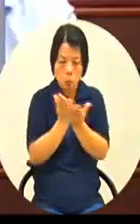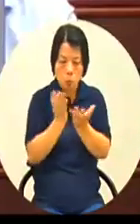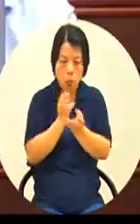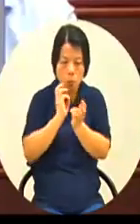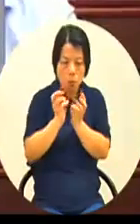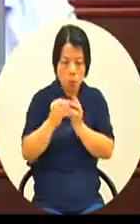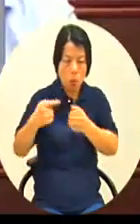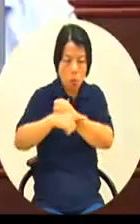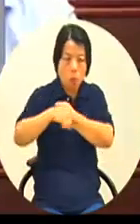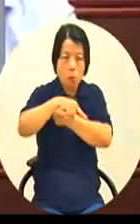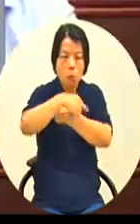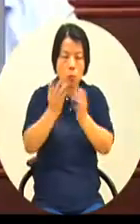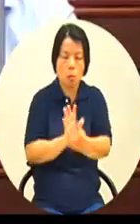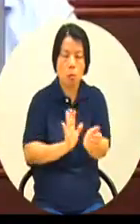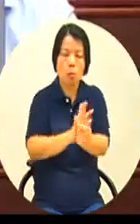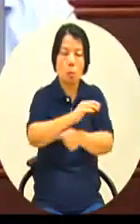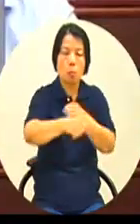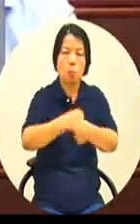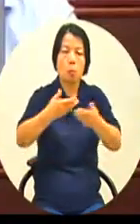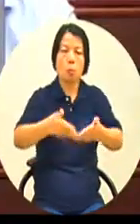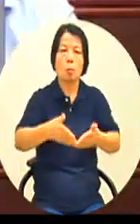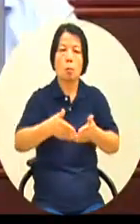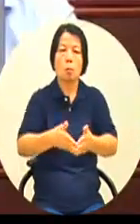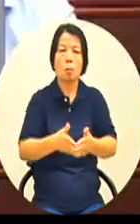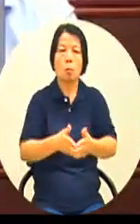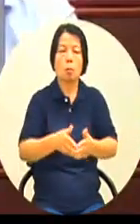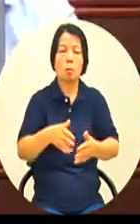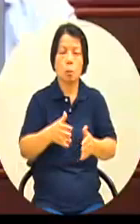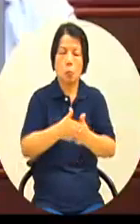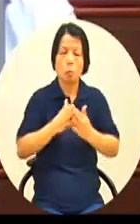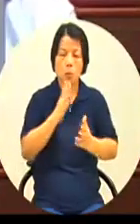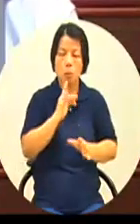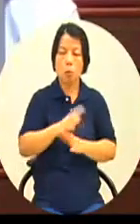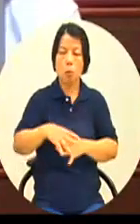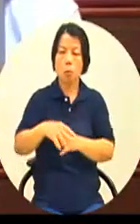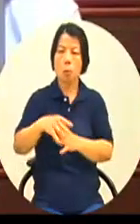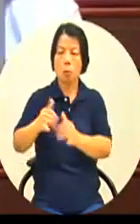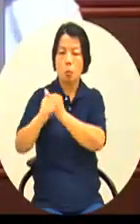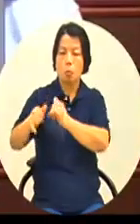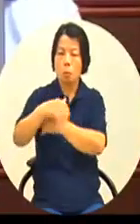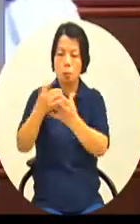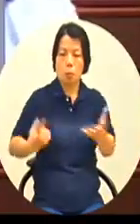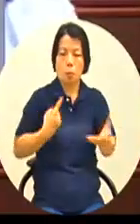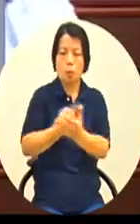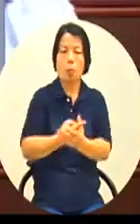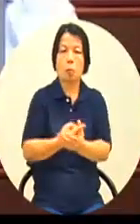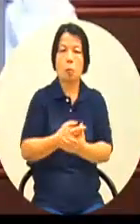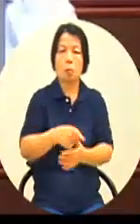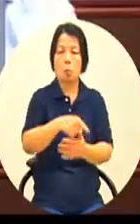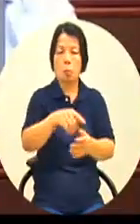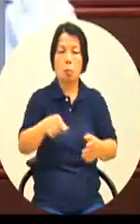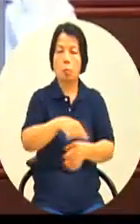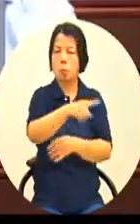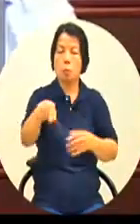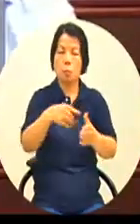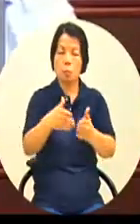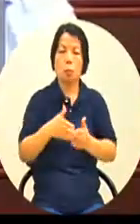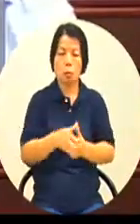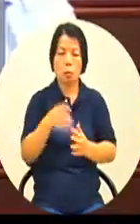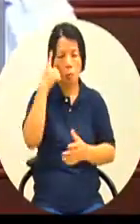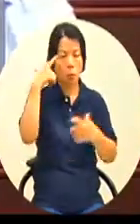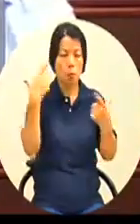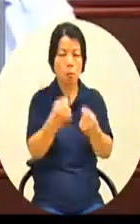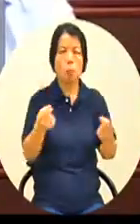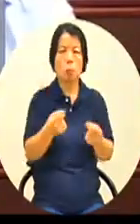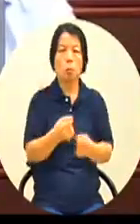望未来整个推动的过程里面是能够透过地方的合作跟参与，达到大家最大的共识的情况之下，